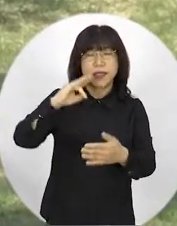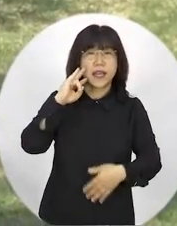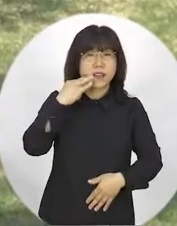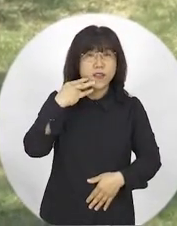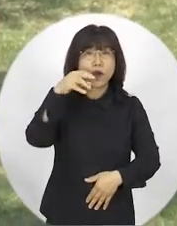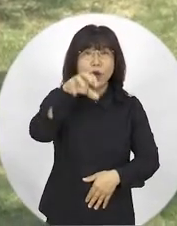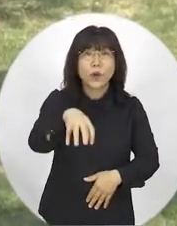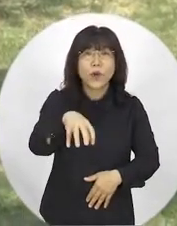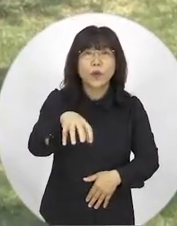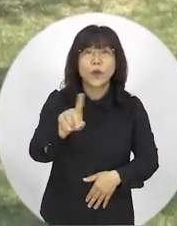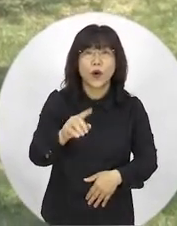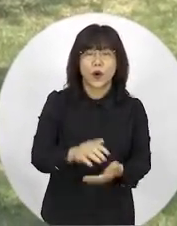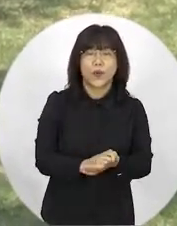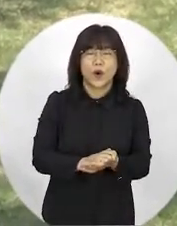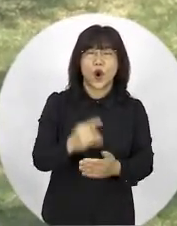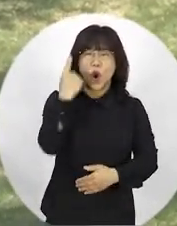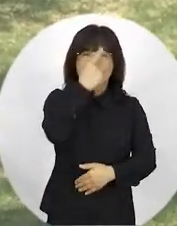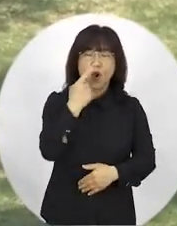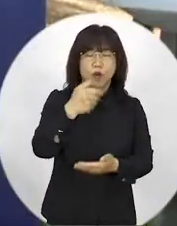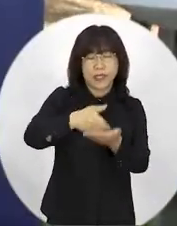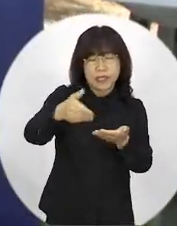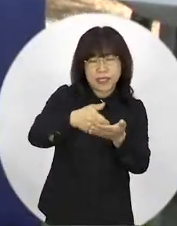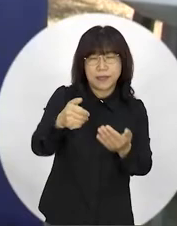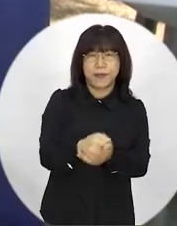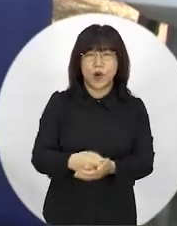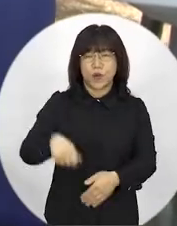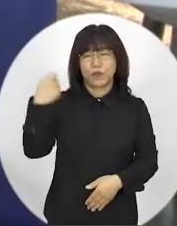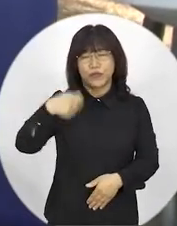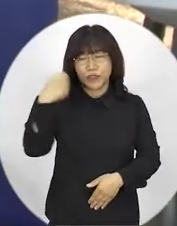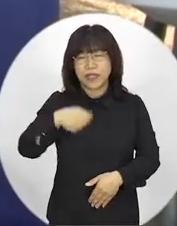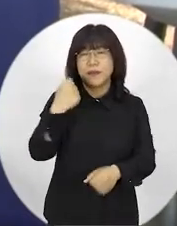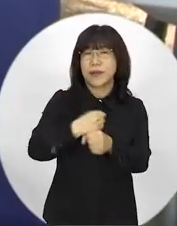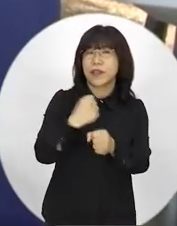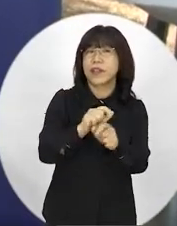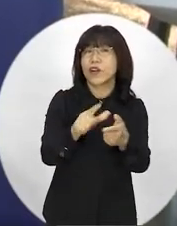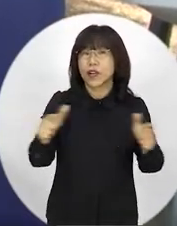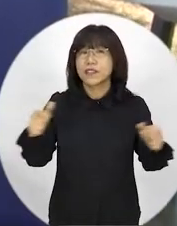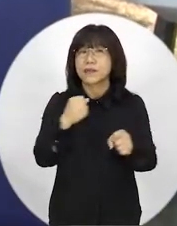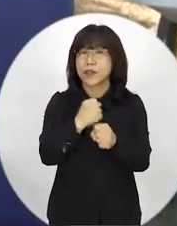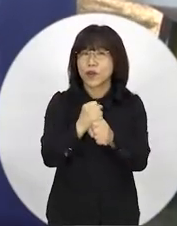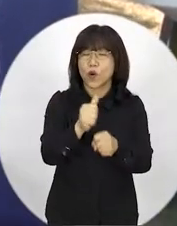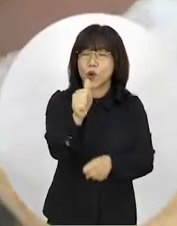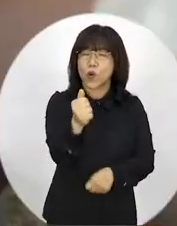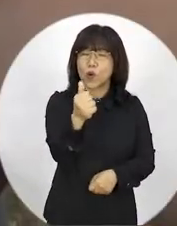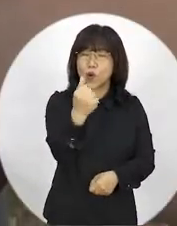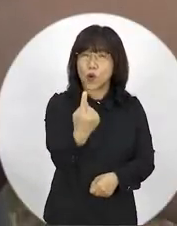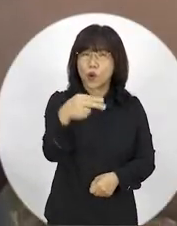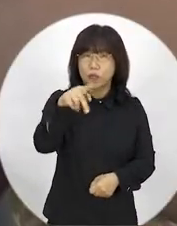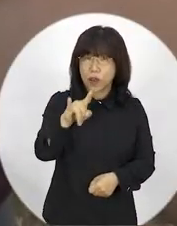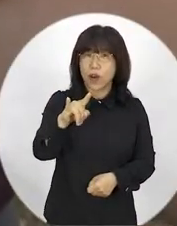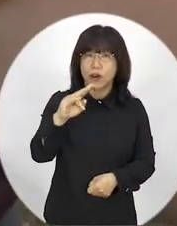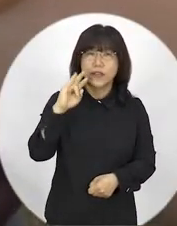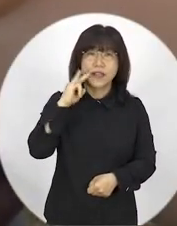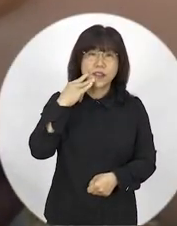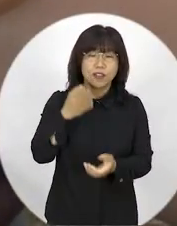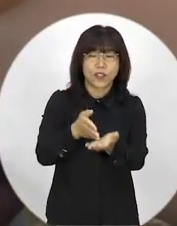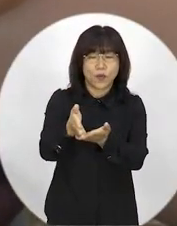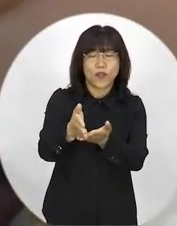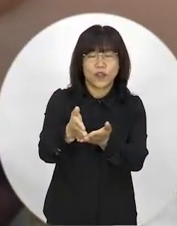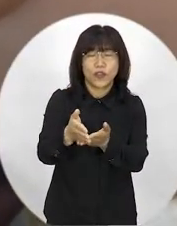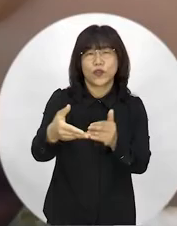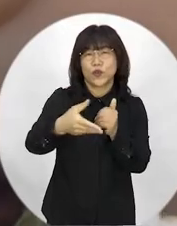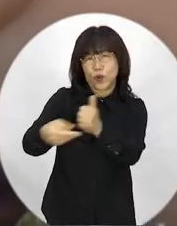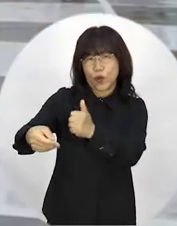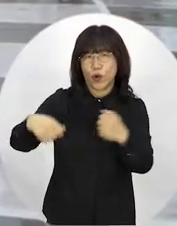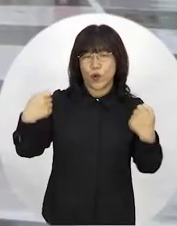제 문화예술제 에서는 페이스페인팅 소망 부채 만들기 등 다채로운 체험 마당 과 더불어 호서 예술 전문학교 의